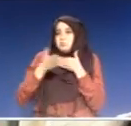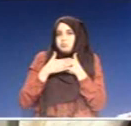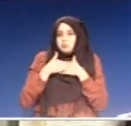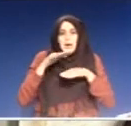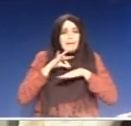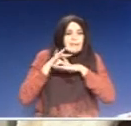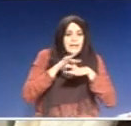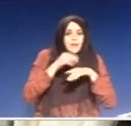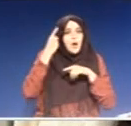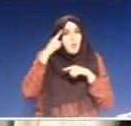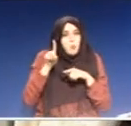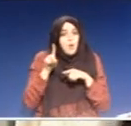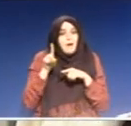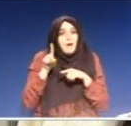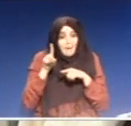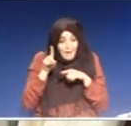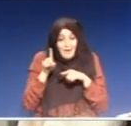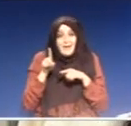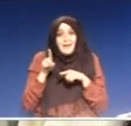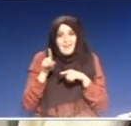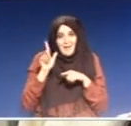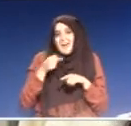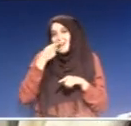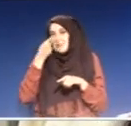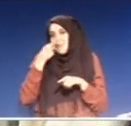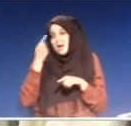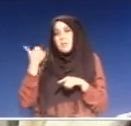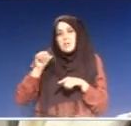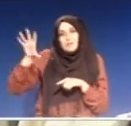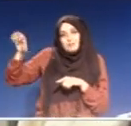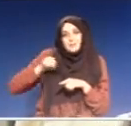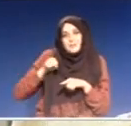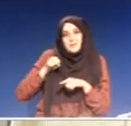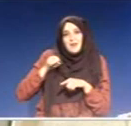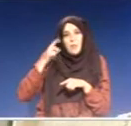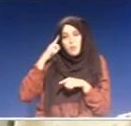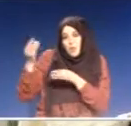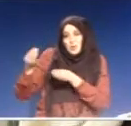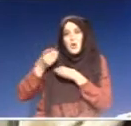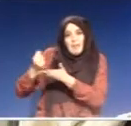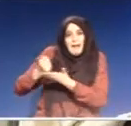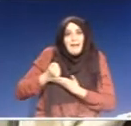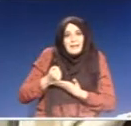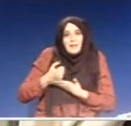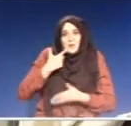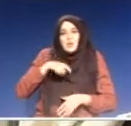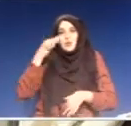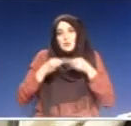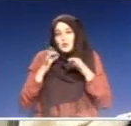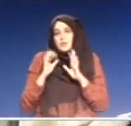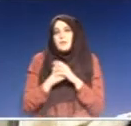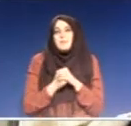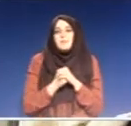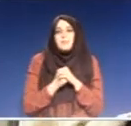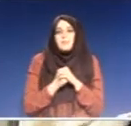إلى الاستعانة بالخبراء إذا كان الأمر يستوجب ذلك. كاين قضايا القاضي هو اللي